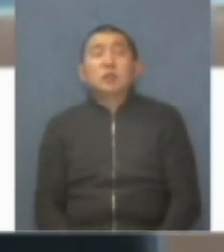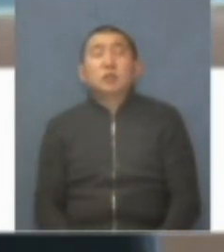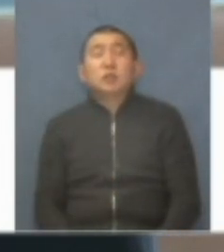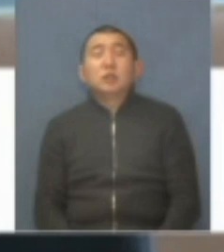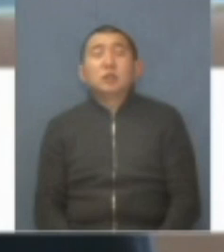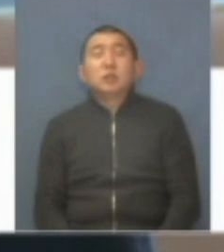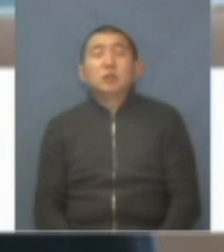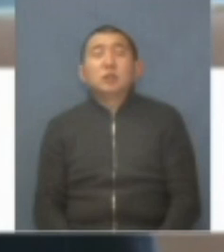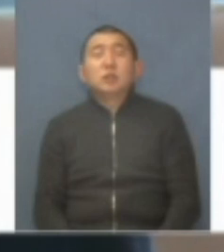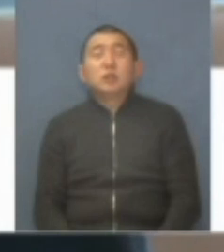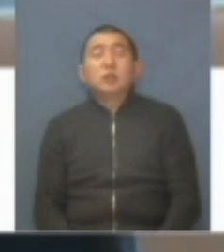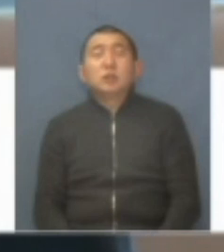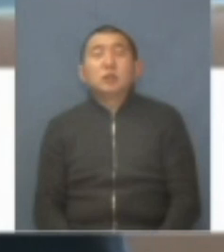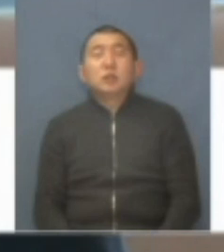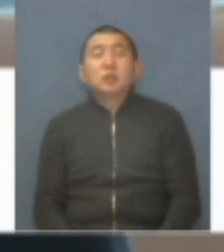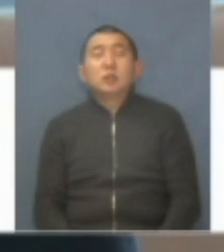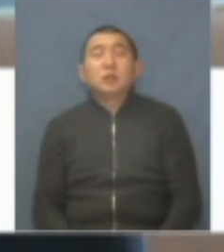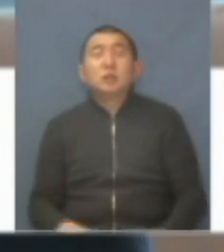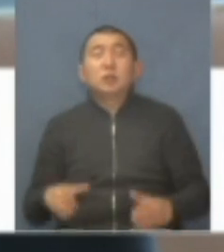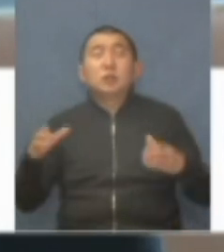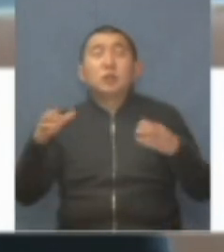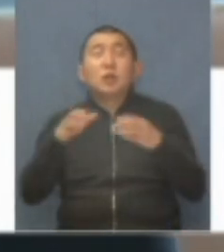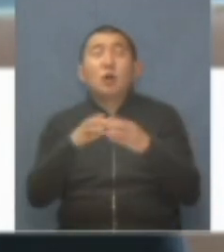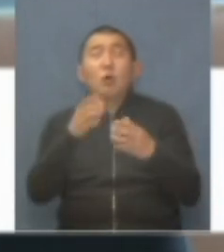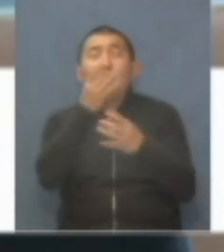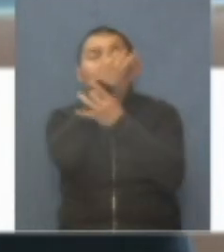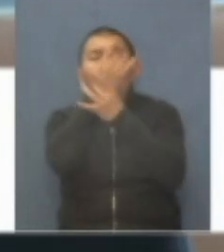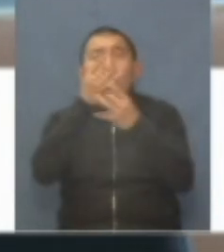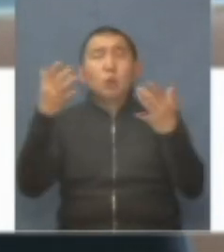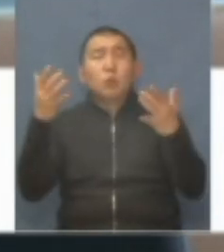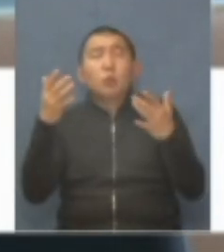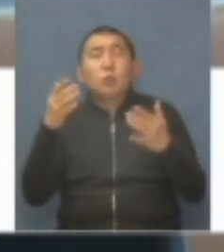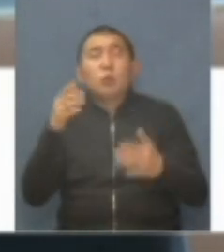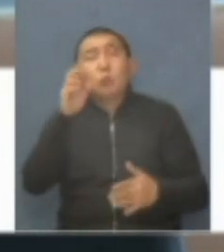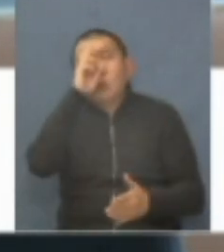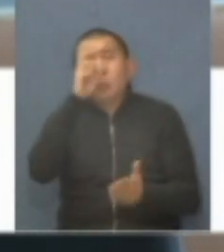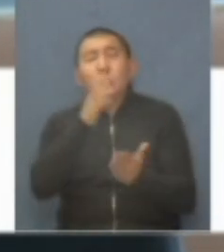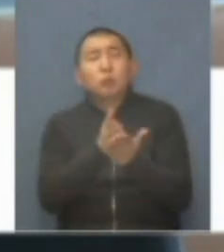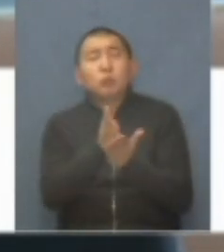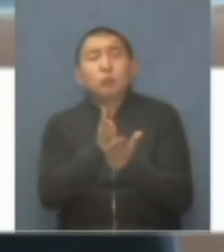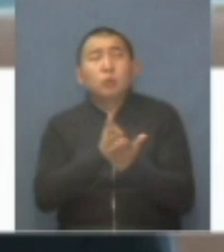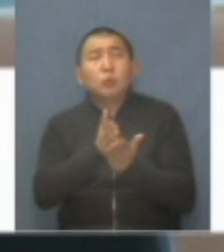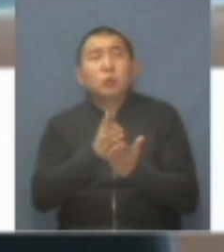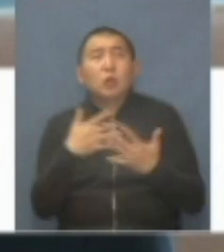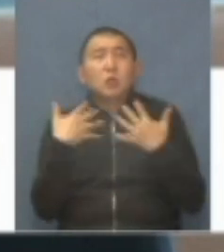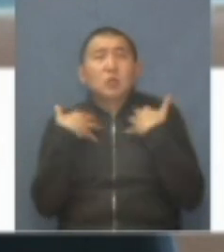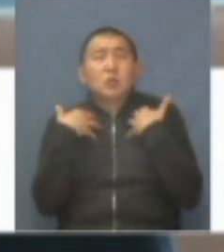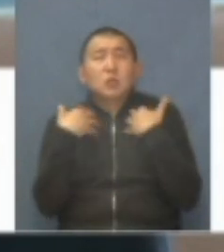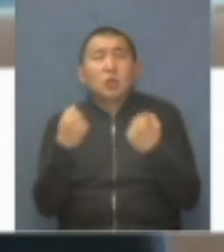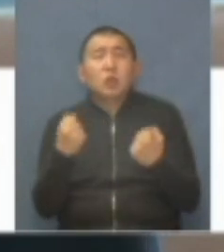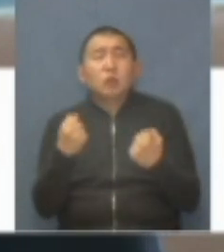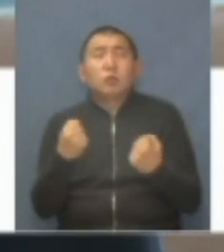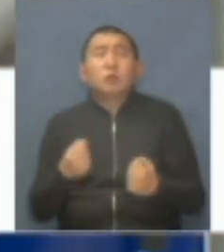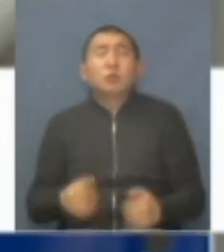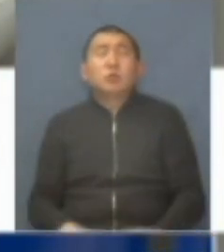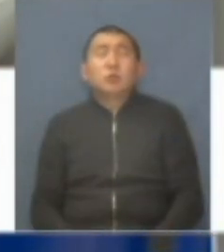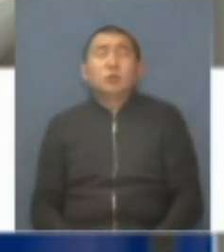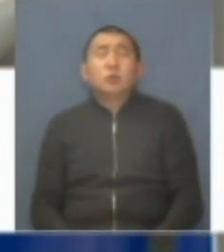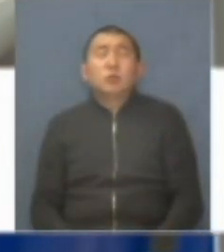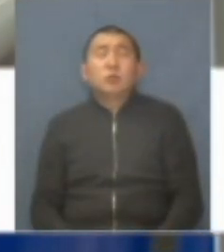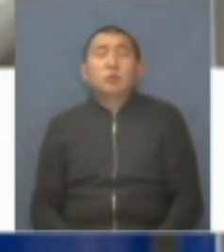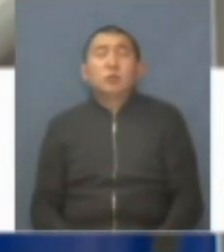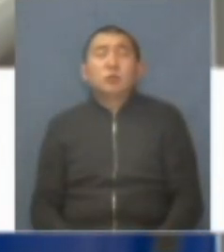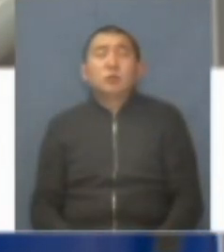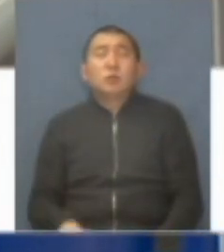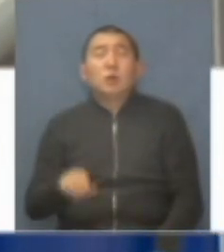составляющих, так скажем, элементов корпоративной культуры в сфере госслужбы. Так как говорится, в здоровом теле здоровый дух. Аким